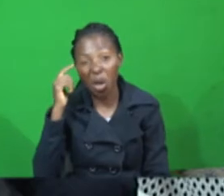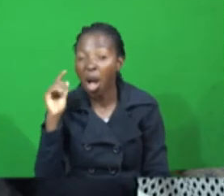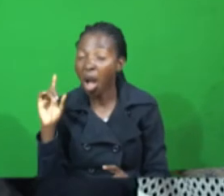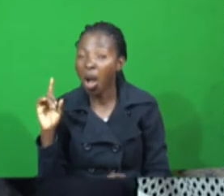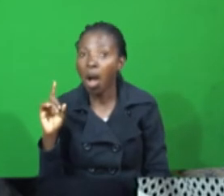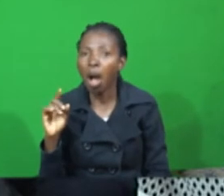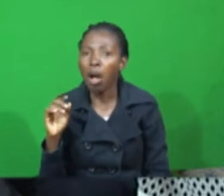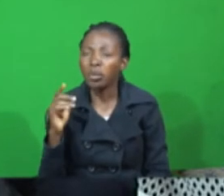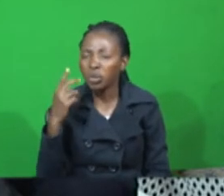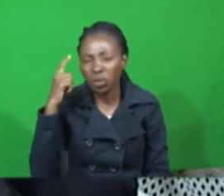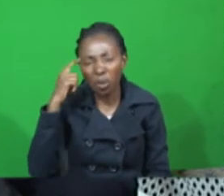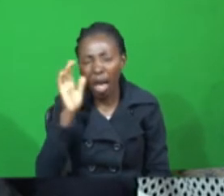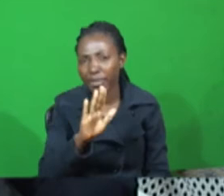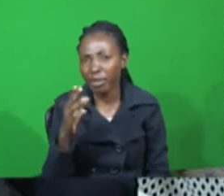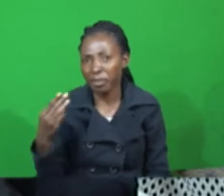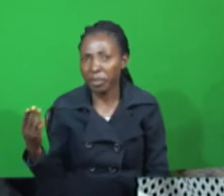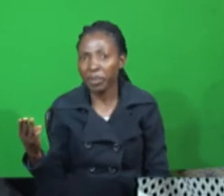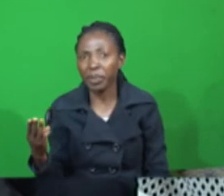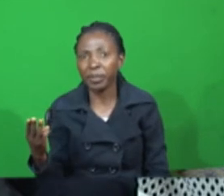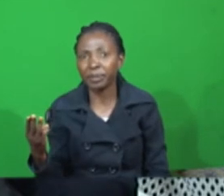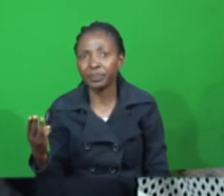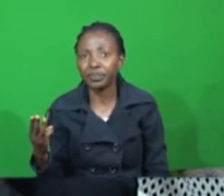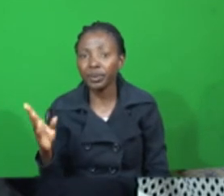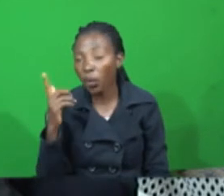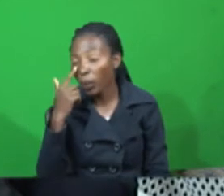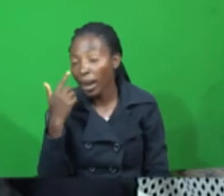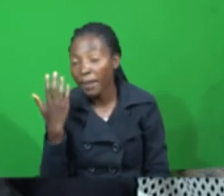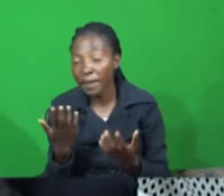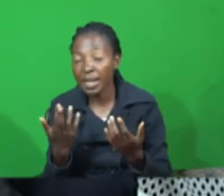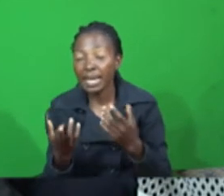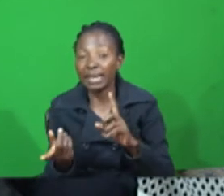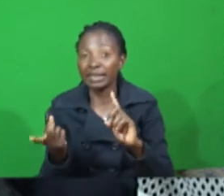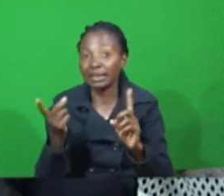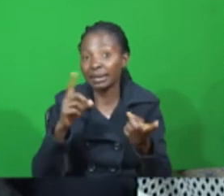airikuita. Pamunozoya kuti kunawo mwana wekuti akafirwa.